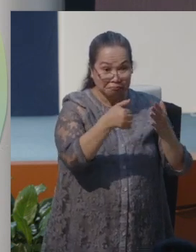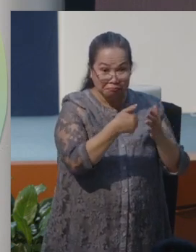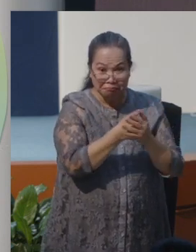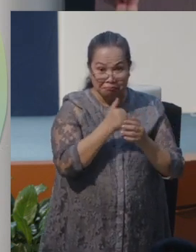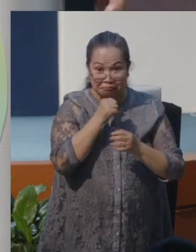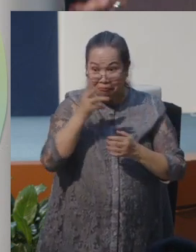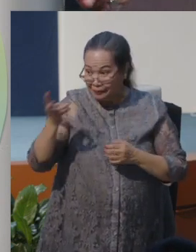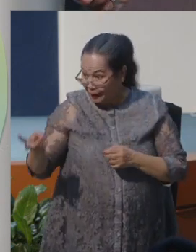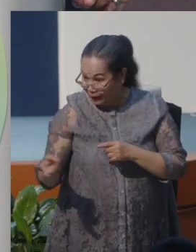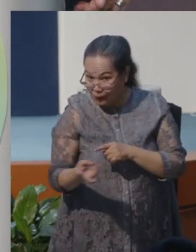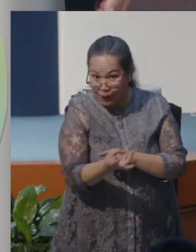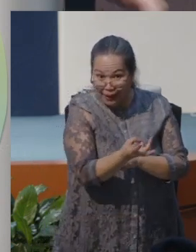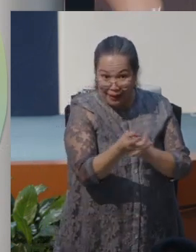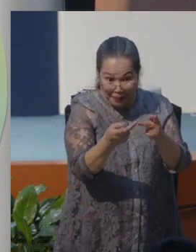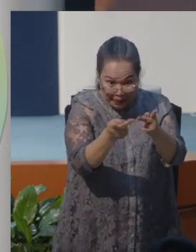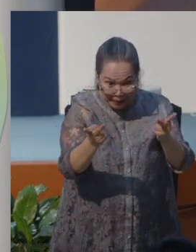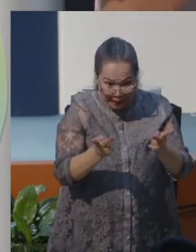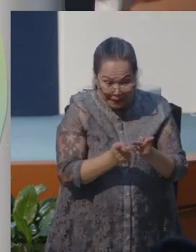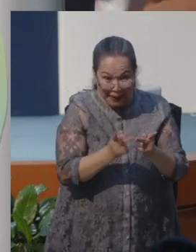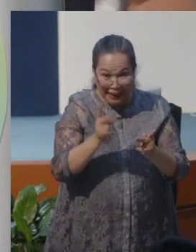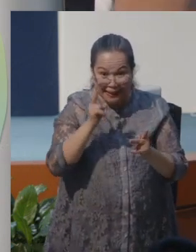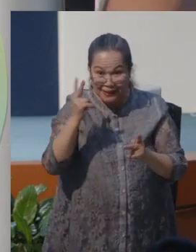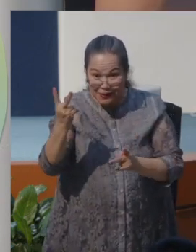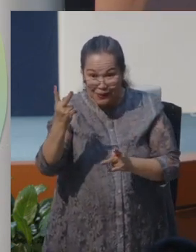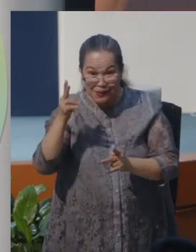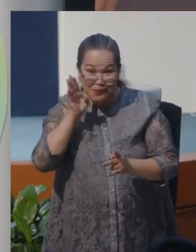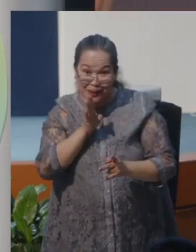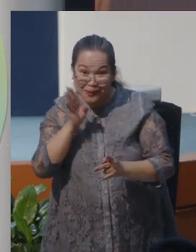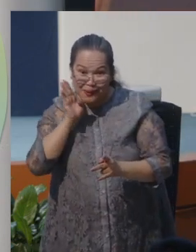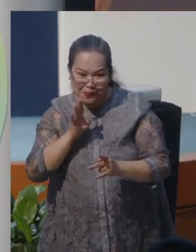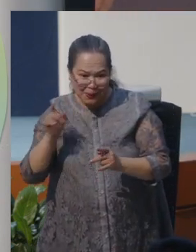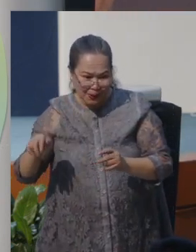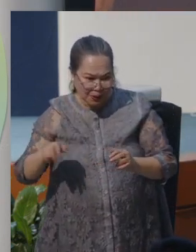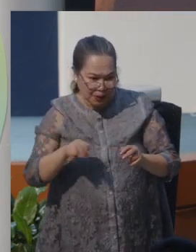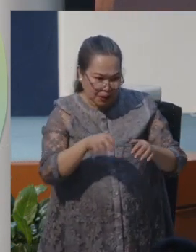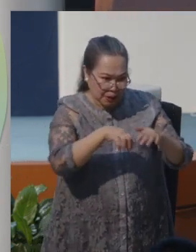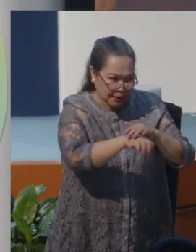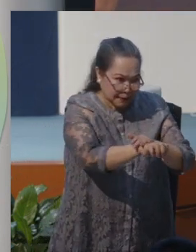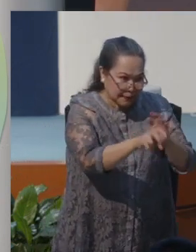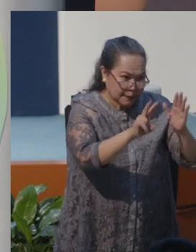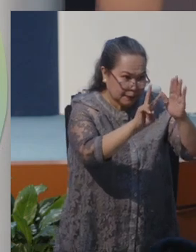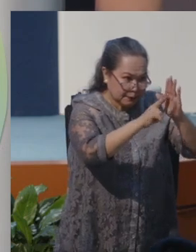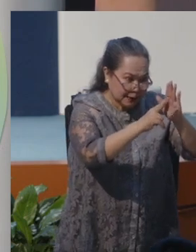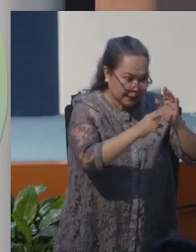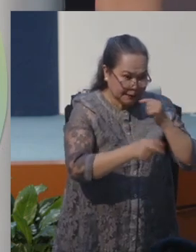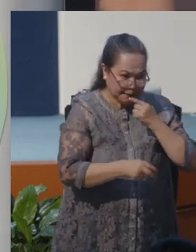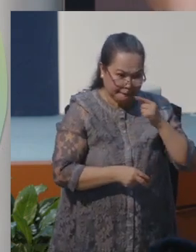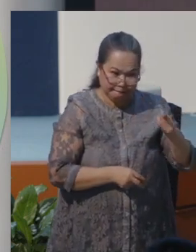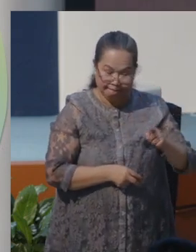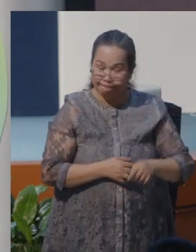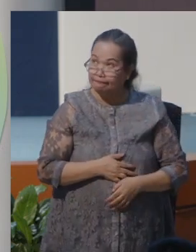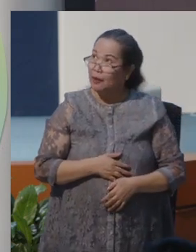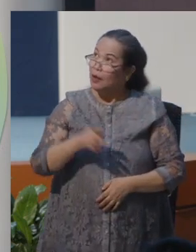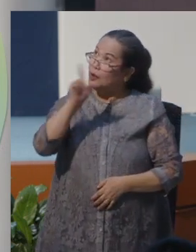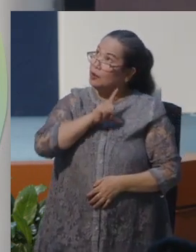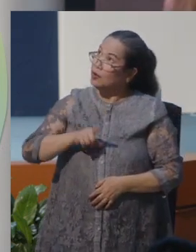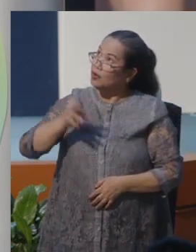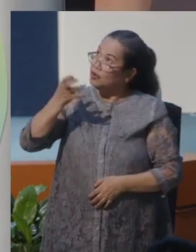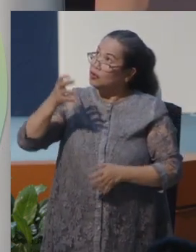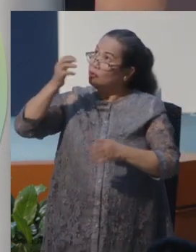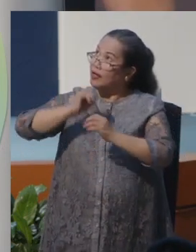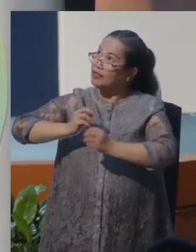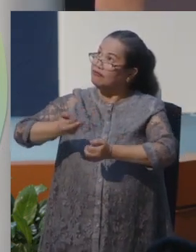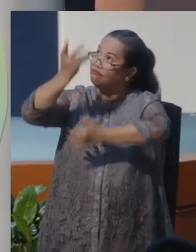winelcome sa isang Samaritan village, ang sabi ng dalawang magkapatid, Lord, do you want us to tell fire to come down from heaven